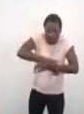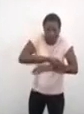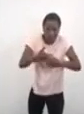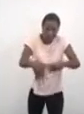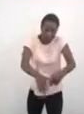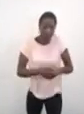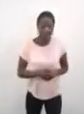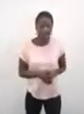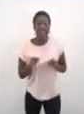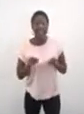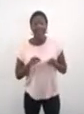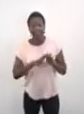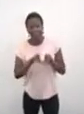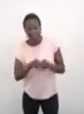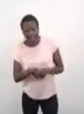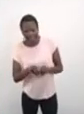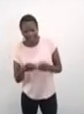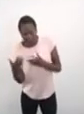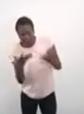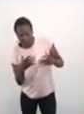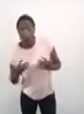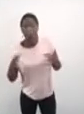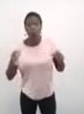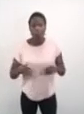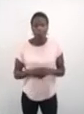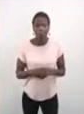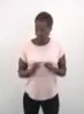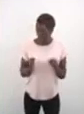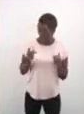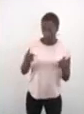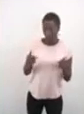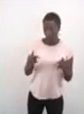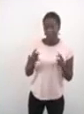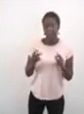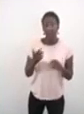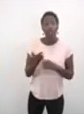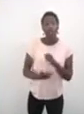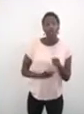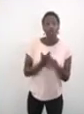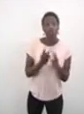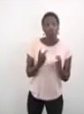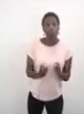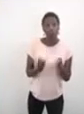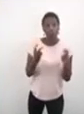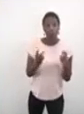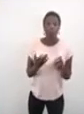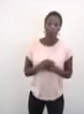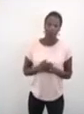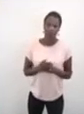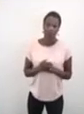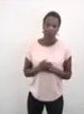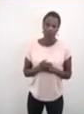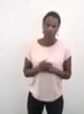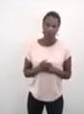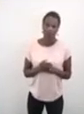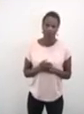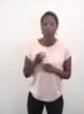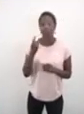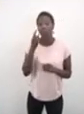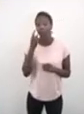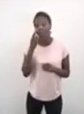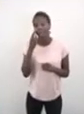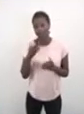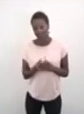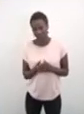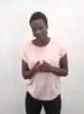bien. En 2 ans, nous avons une augmentation de 15 ans. Regardez votre mandat précédent, de 15%, pardon. Regardez